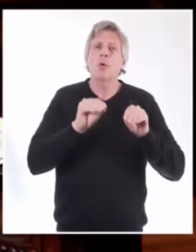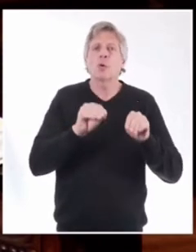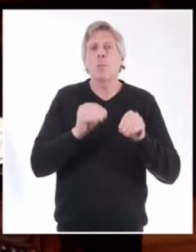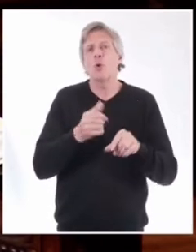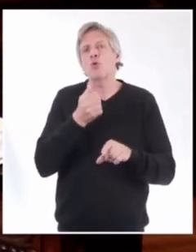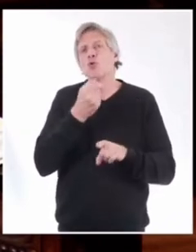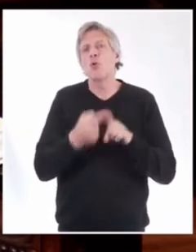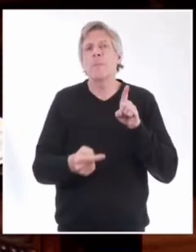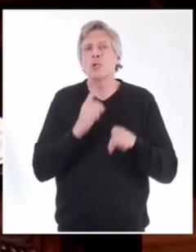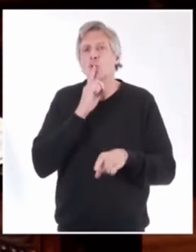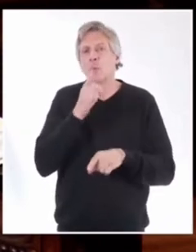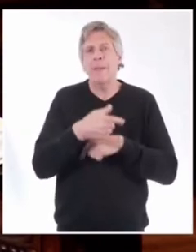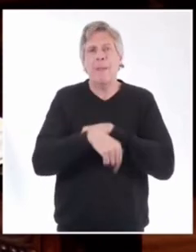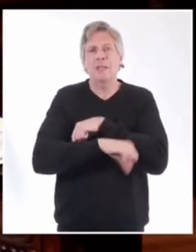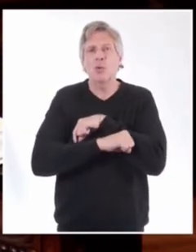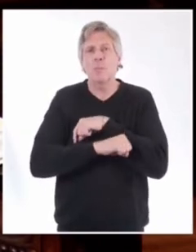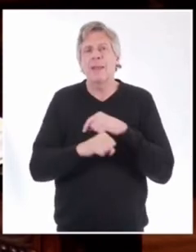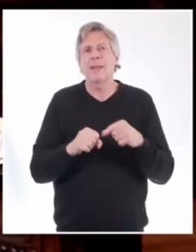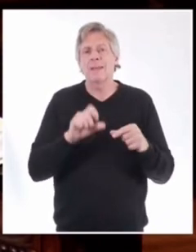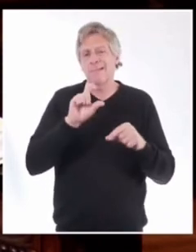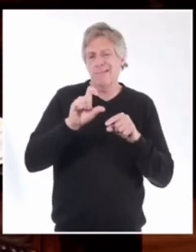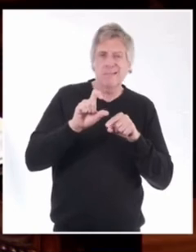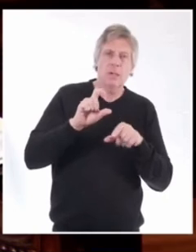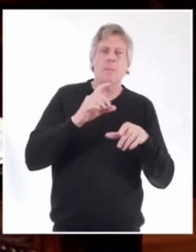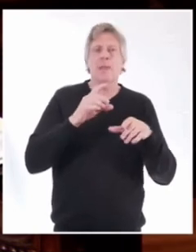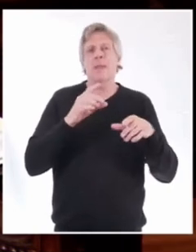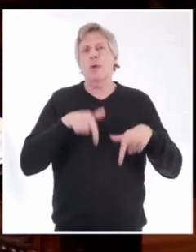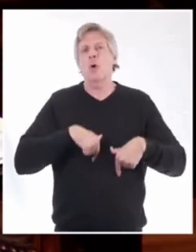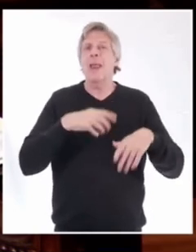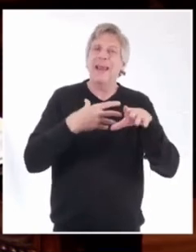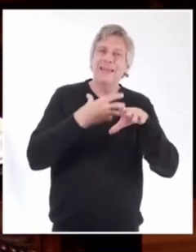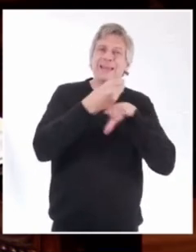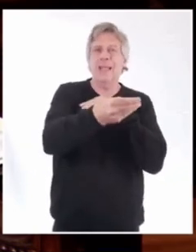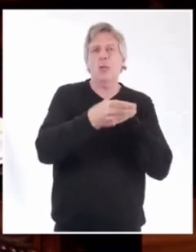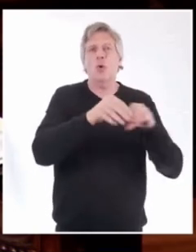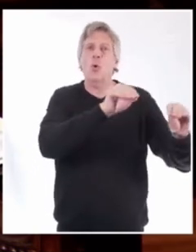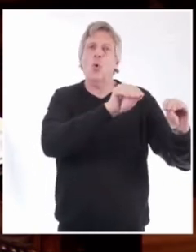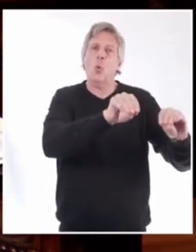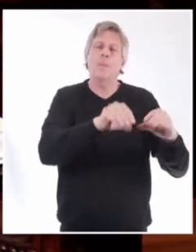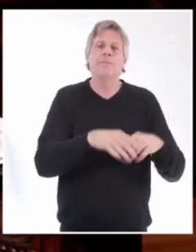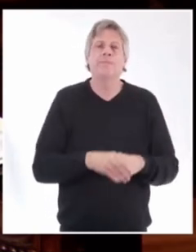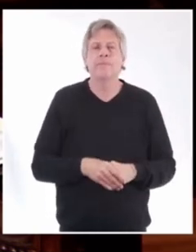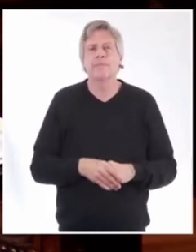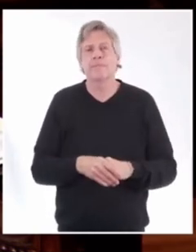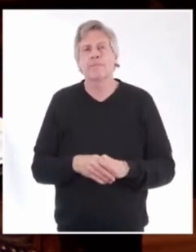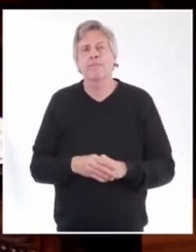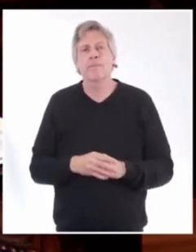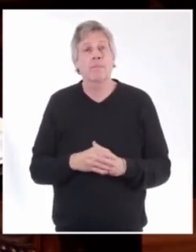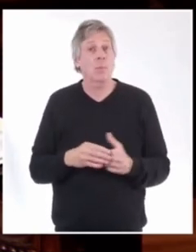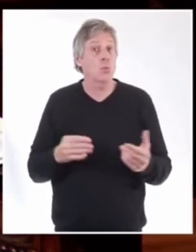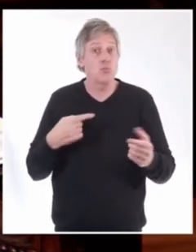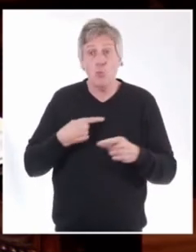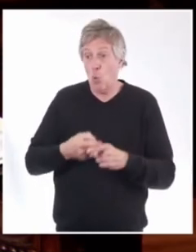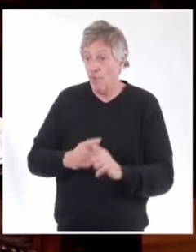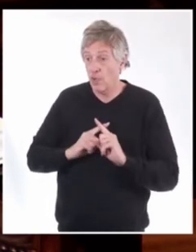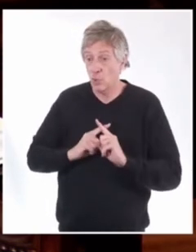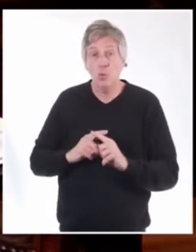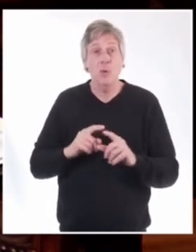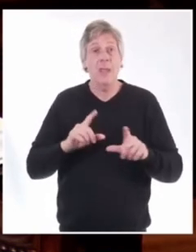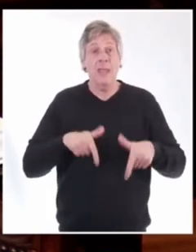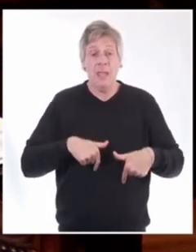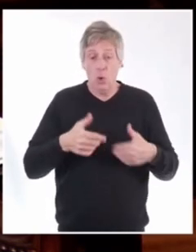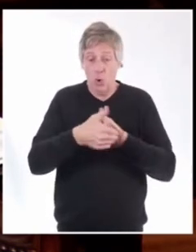demi-journée par semaine à l'extérieur de l'école, comme son nom l'indique. Ce choix met en lumière une conviction que nous partageons, le fait de sortir du